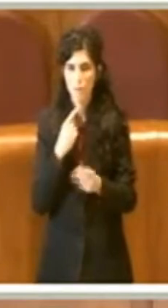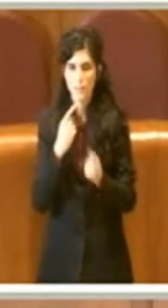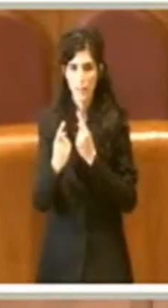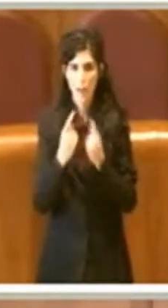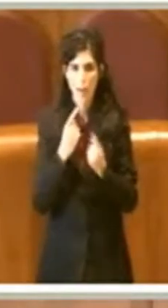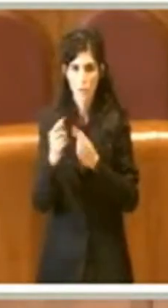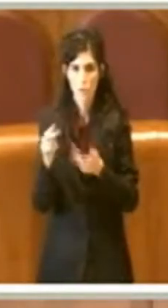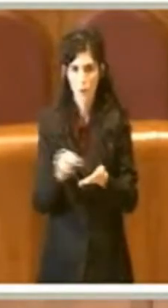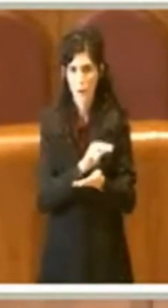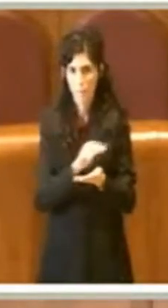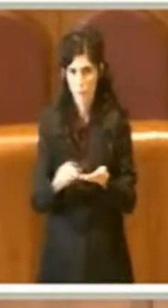grazie presidente